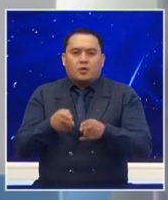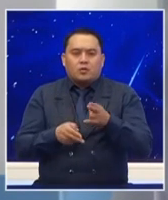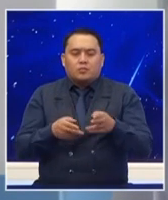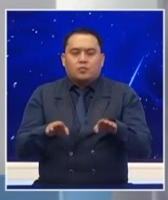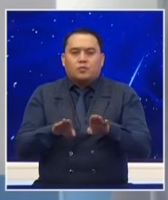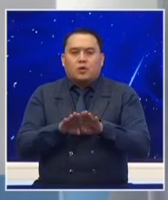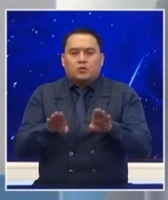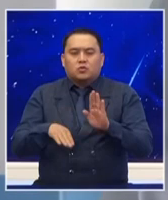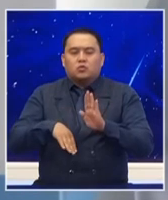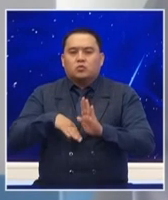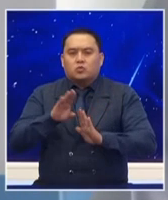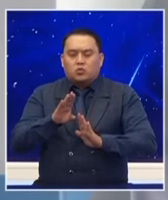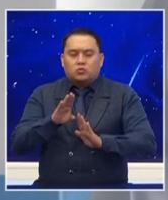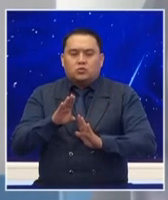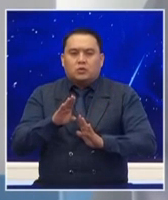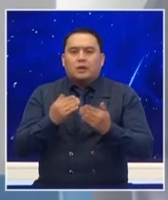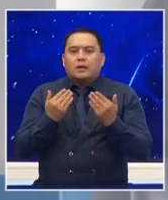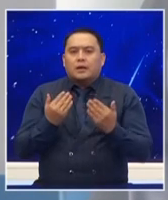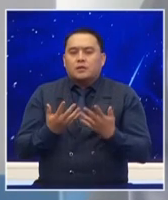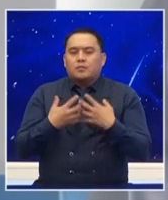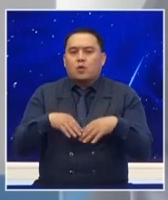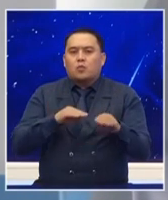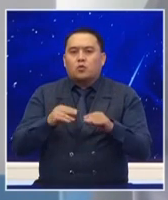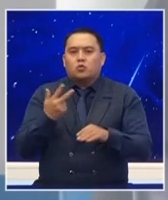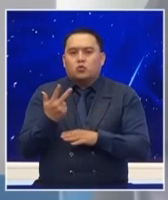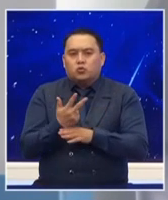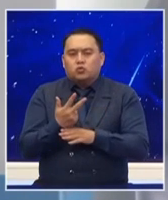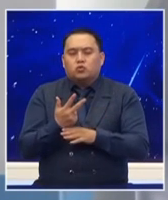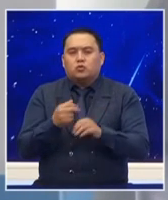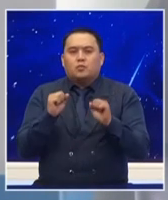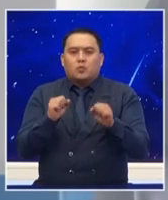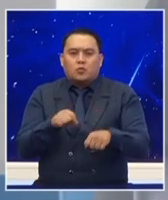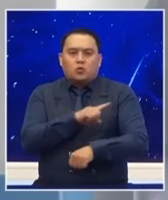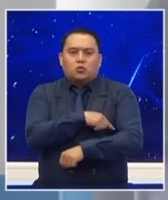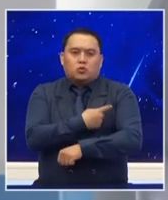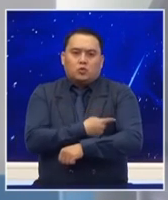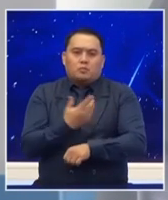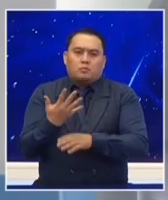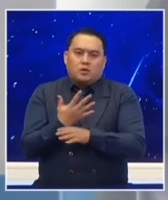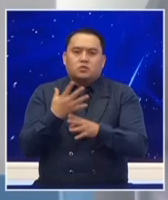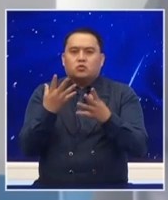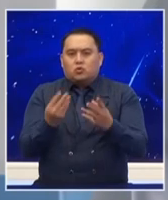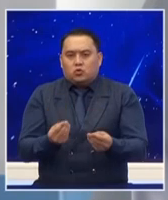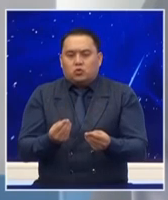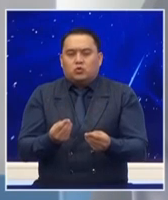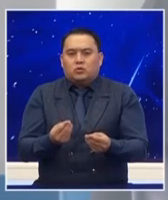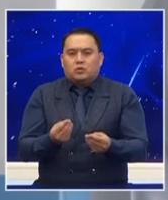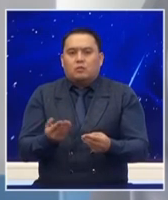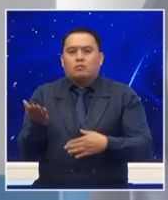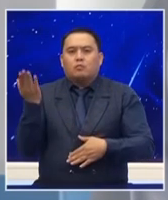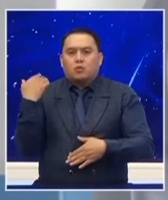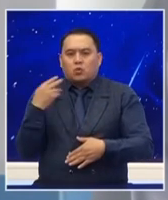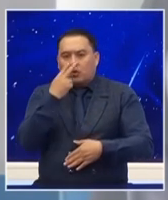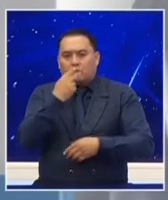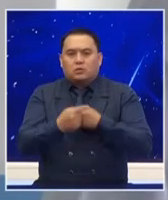инвазивті. Науқастар мүмкін 3 күн жатады ауруханада, мүмкін 5 күн жатады. А бұрынғы егер